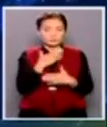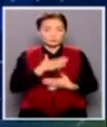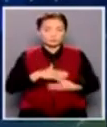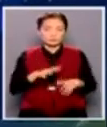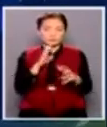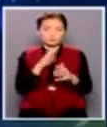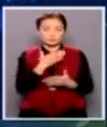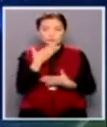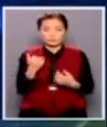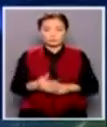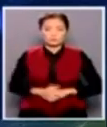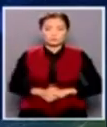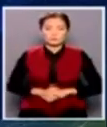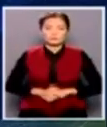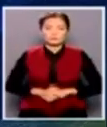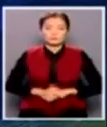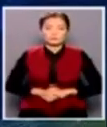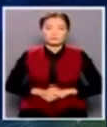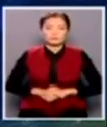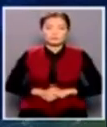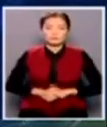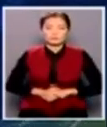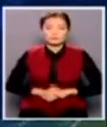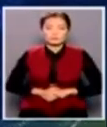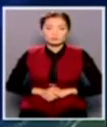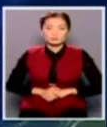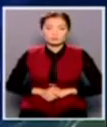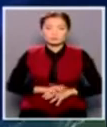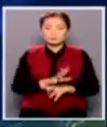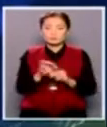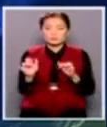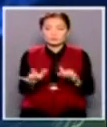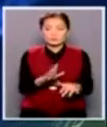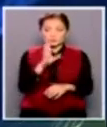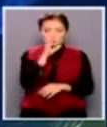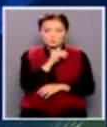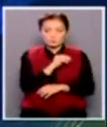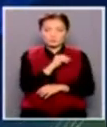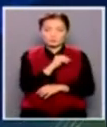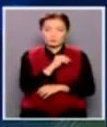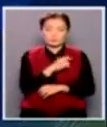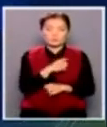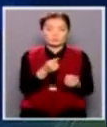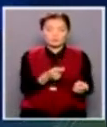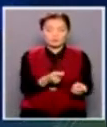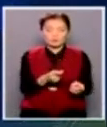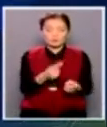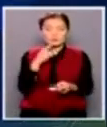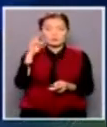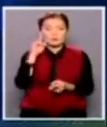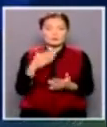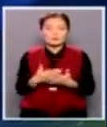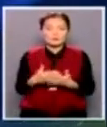мейірімділіктің, қамқорлықтың толыққанды берілмеуінің негізі осындай әрекеттерге алып барады. Өйткені қазақта жақсы сөз